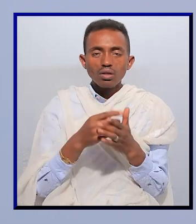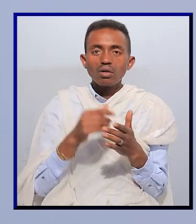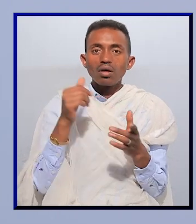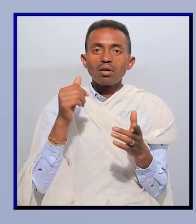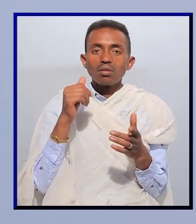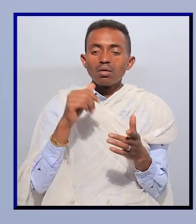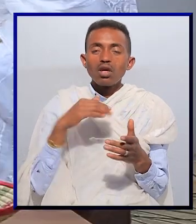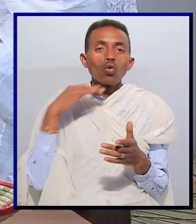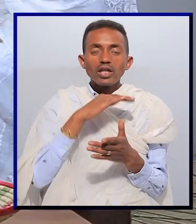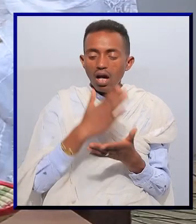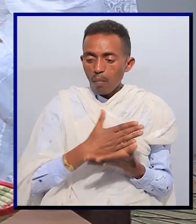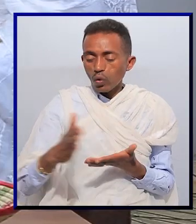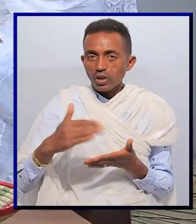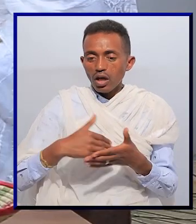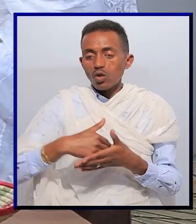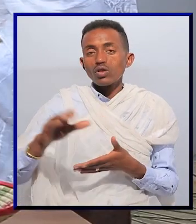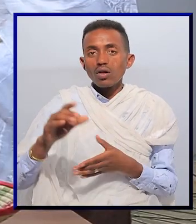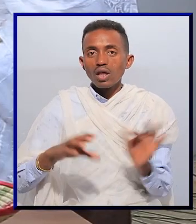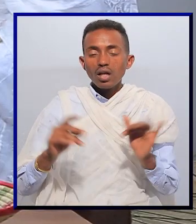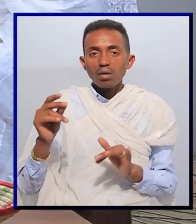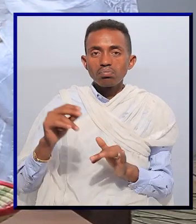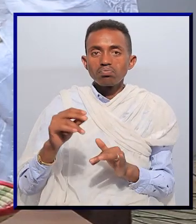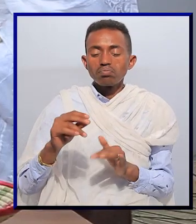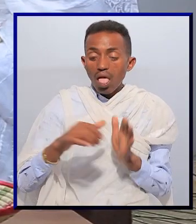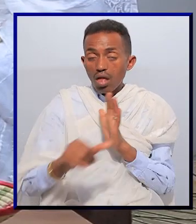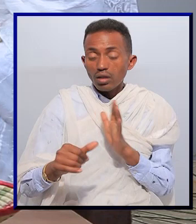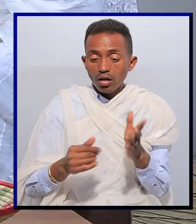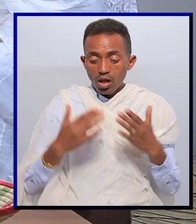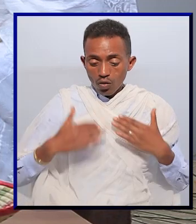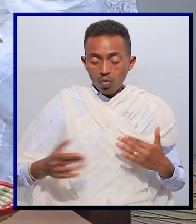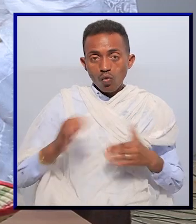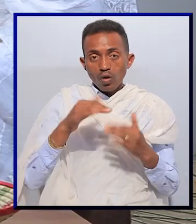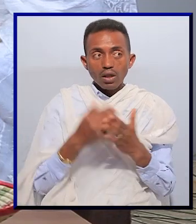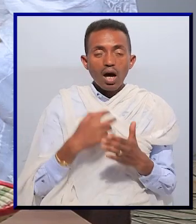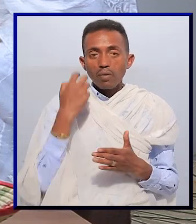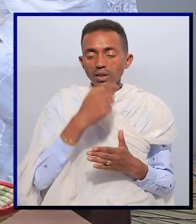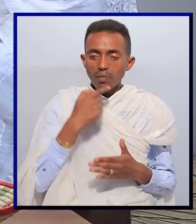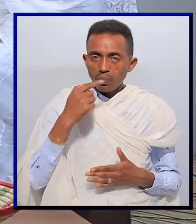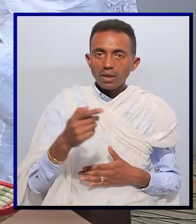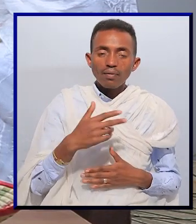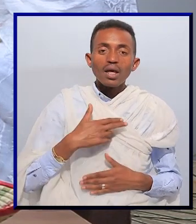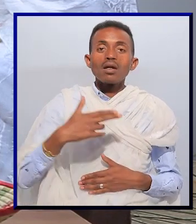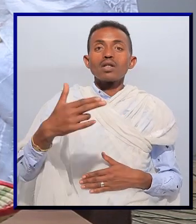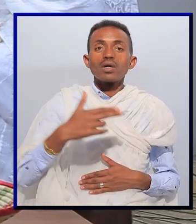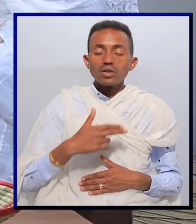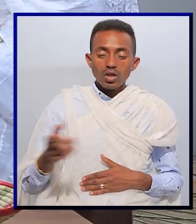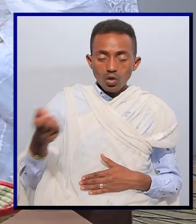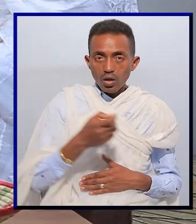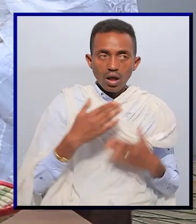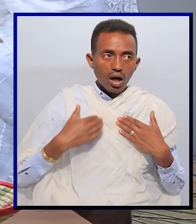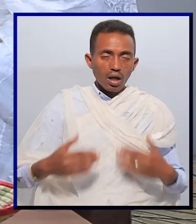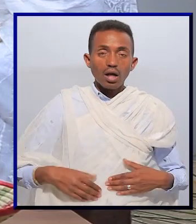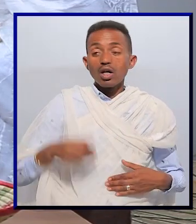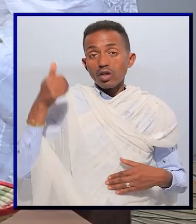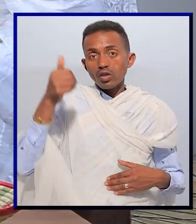አካል ለወሲብነት አንደበታችን የምንናገርበት የምንተነፍስበትን የሆነን አካል እነሱ ለወሲብነት ተጠቀሙበት